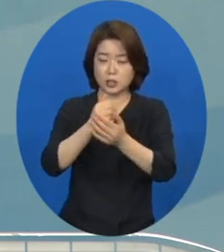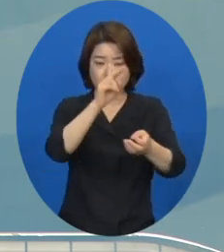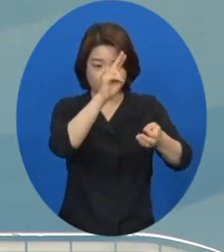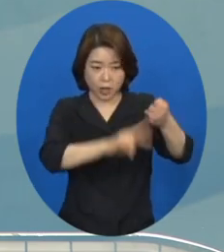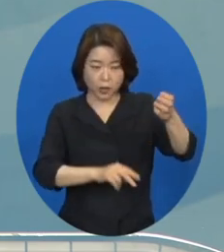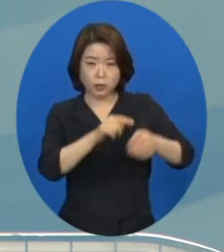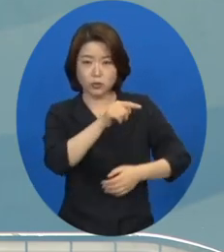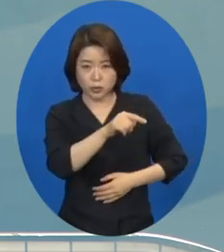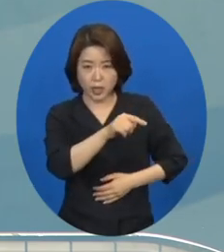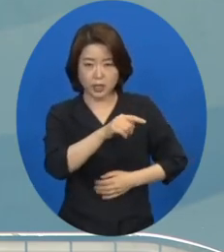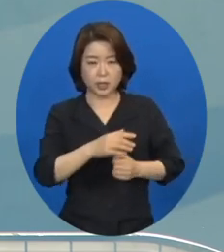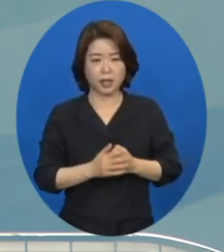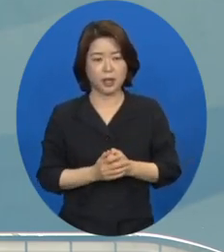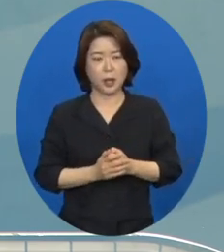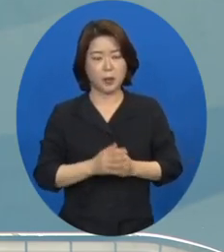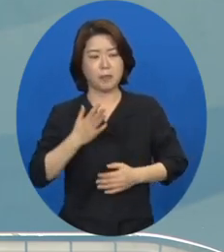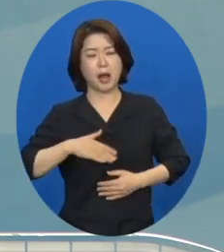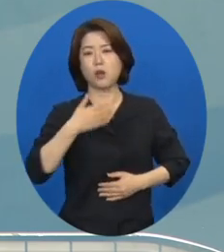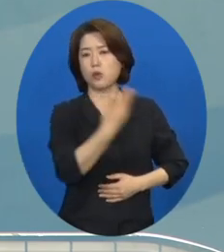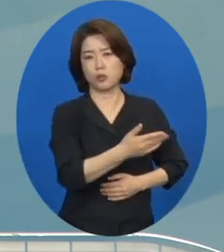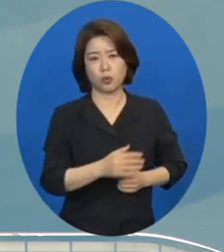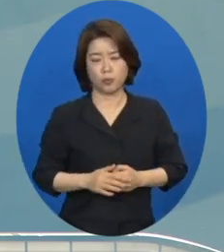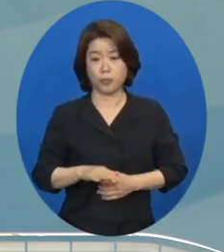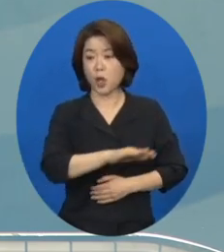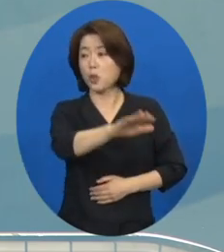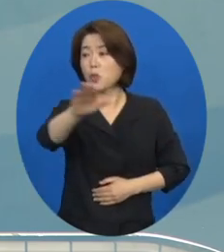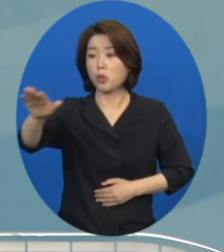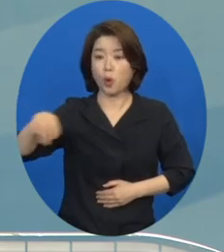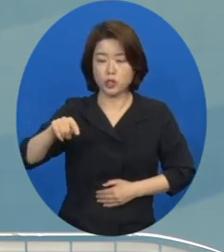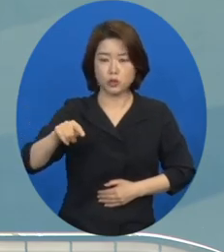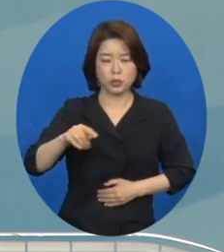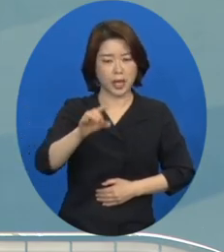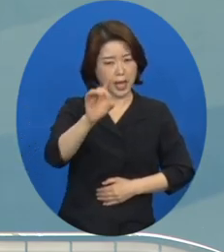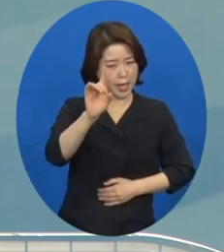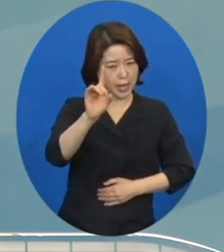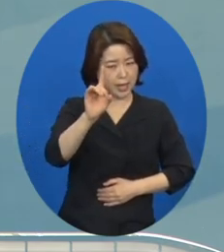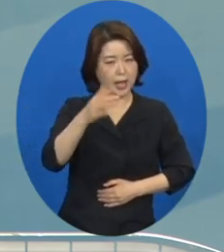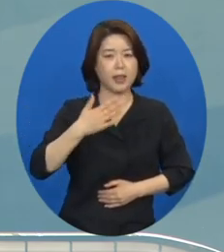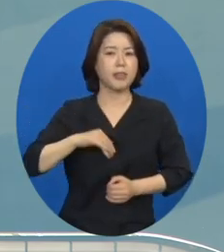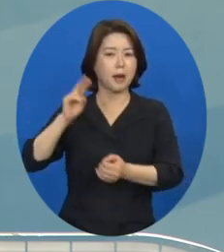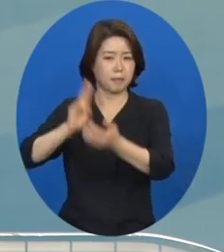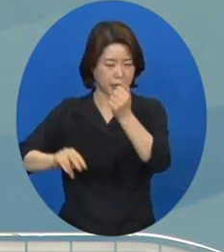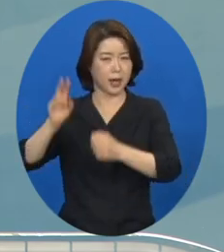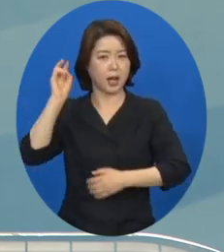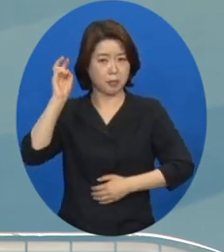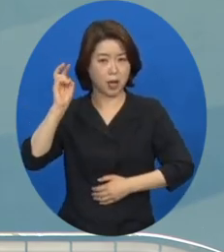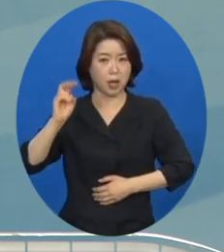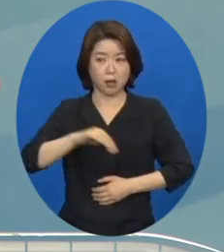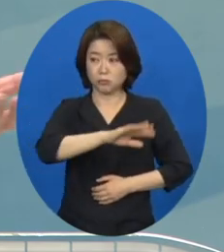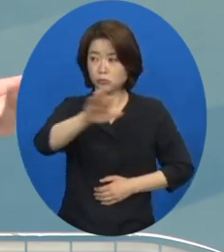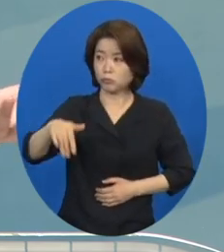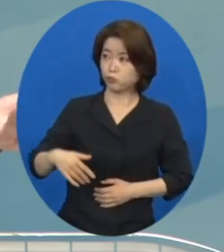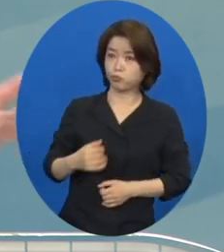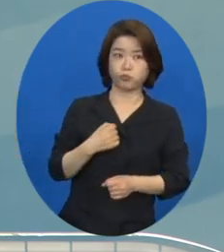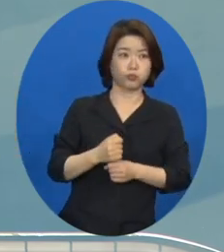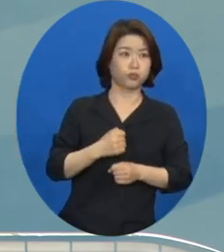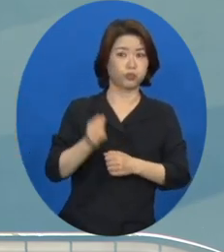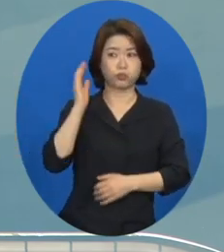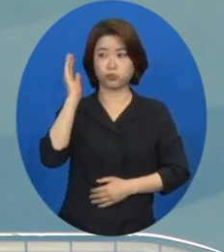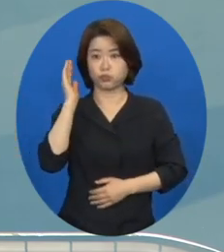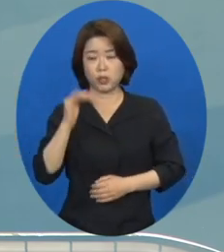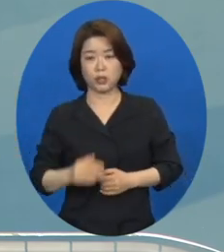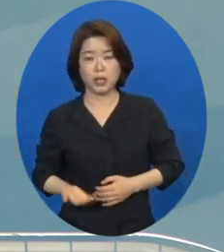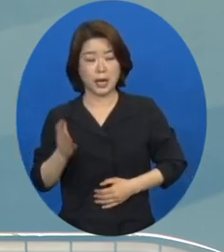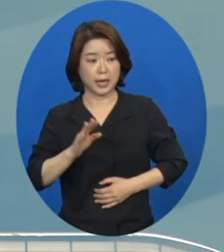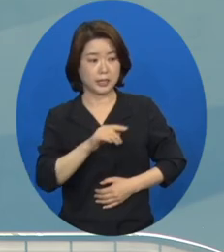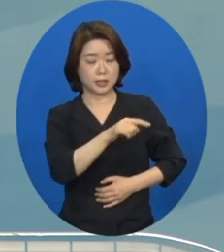결정적으로 암시를 주세요. 너희 중에 누가 하나 나를 팔 것이다. 다들 황당한 이야기지만